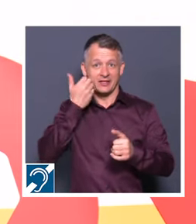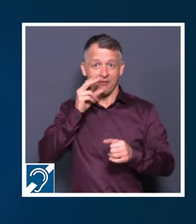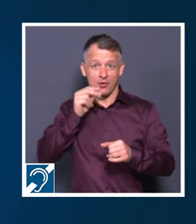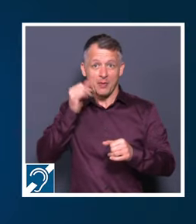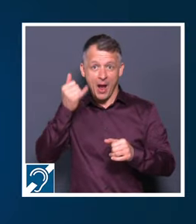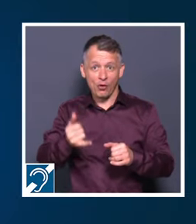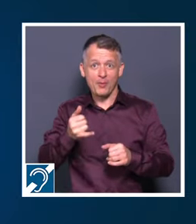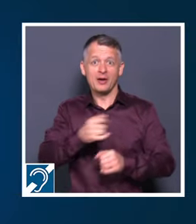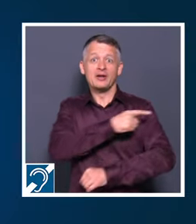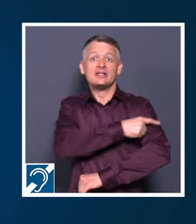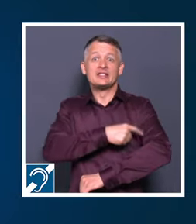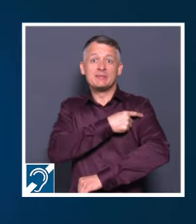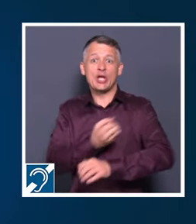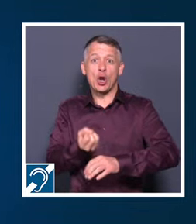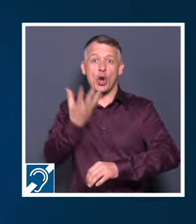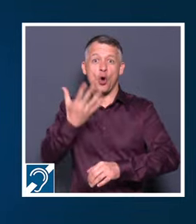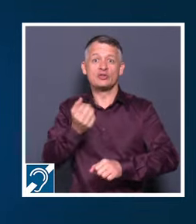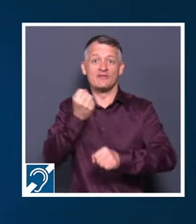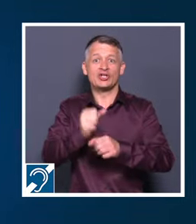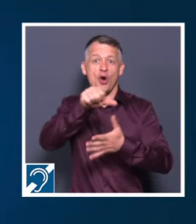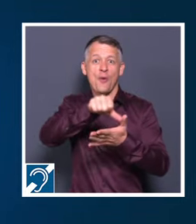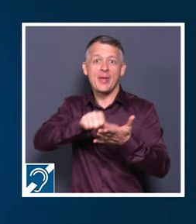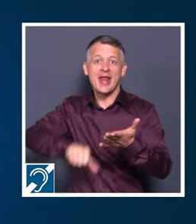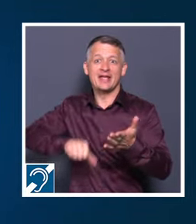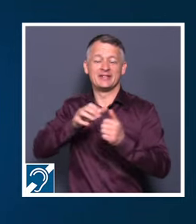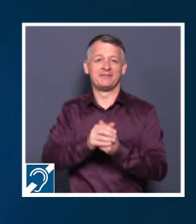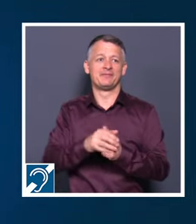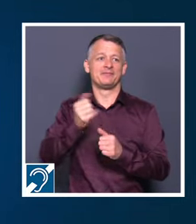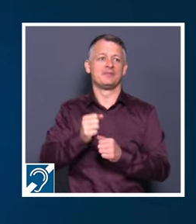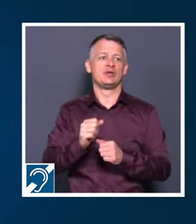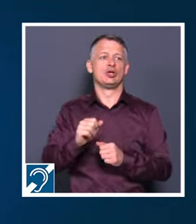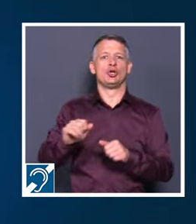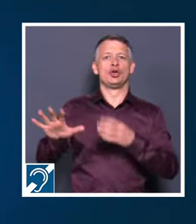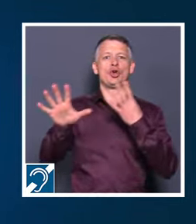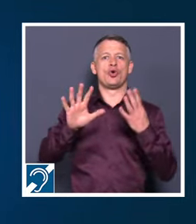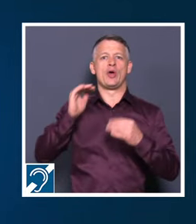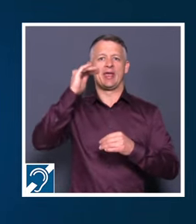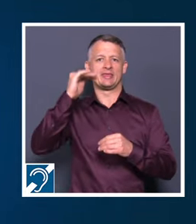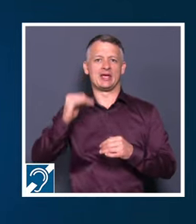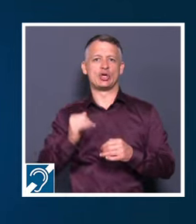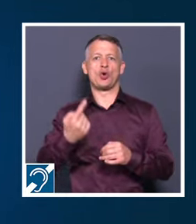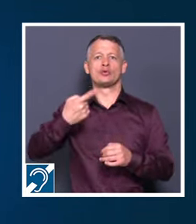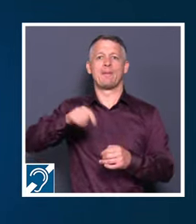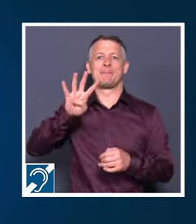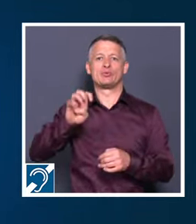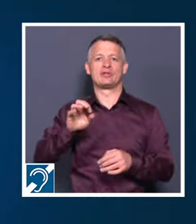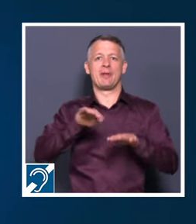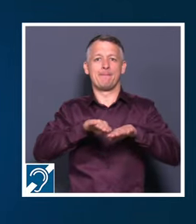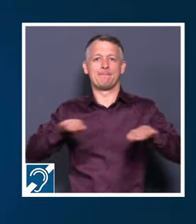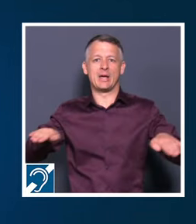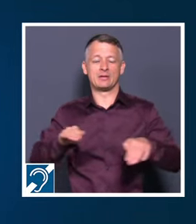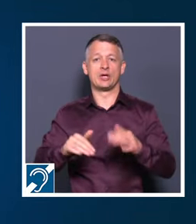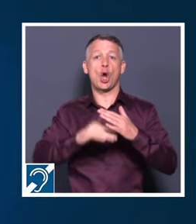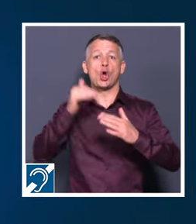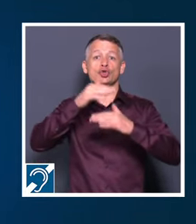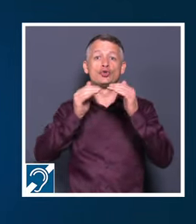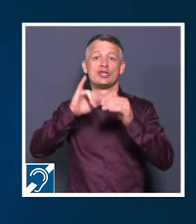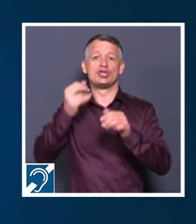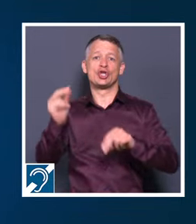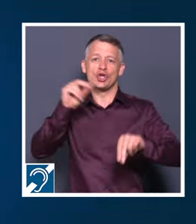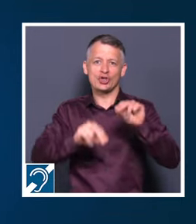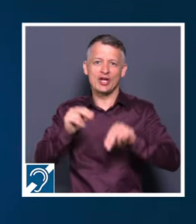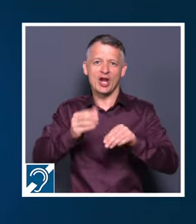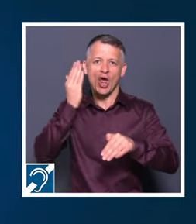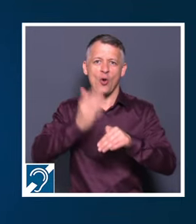se operează. Clădirea are 12.000 de metri pătrați, 9 etaje și 140 de paturi. Atât construcția, cât și dotările